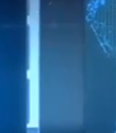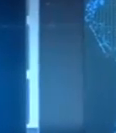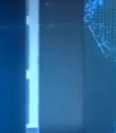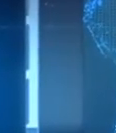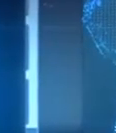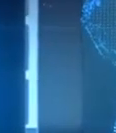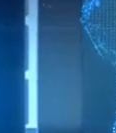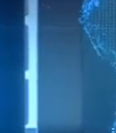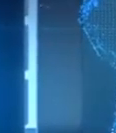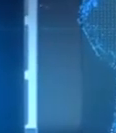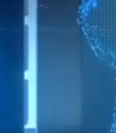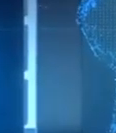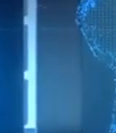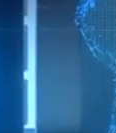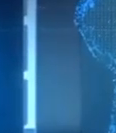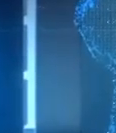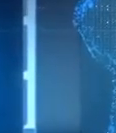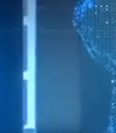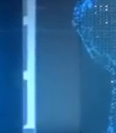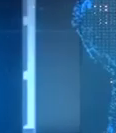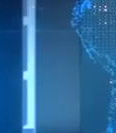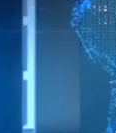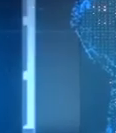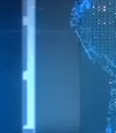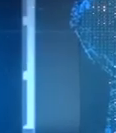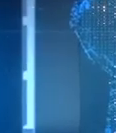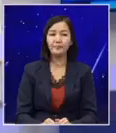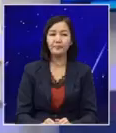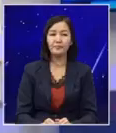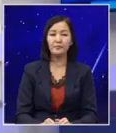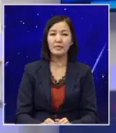Айнур Мирханова, Габит Кабдрахманов, телеканал ЖИЦУ из Коксузского района.